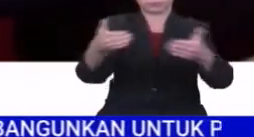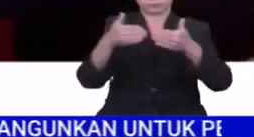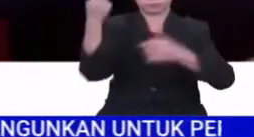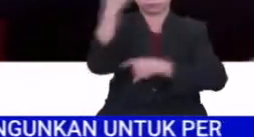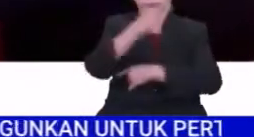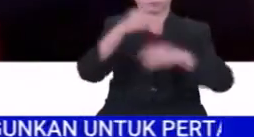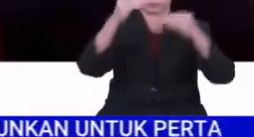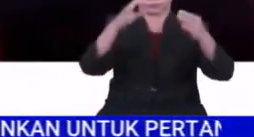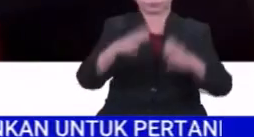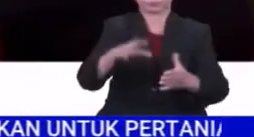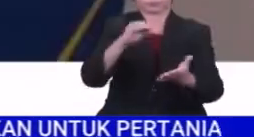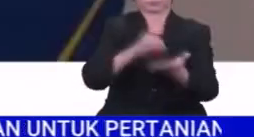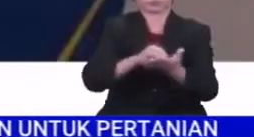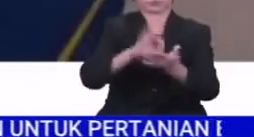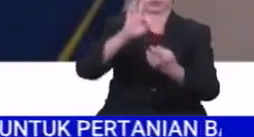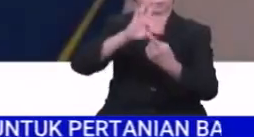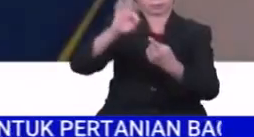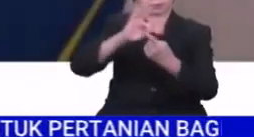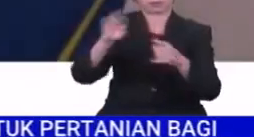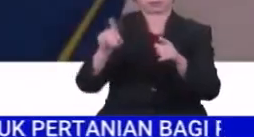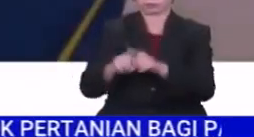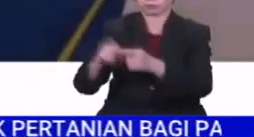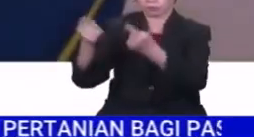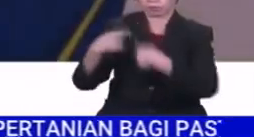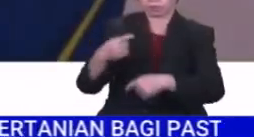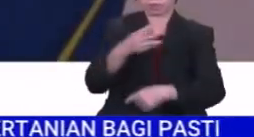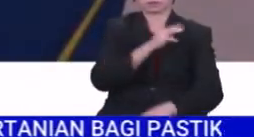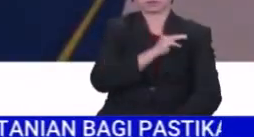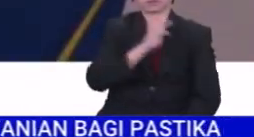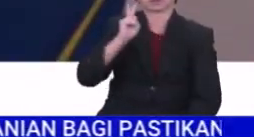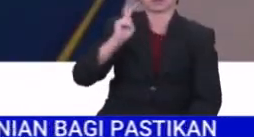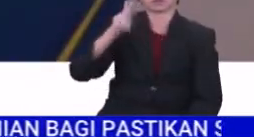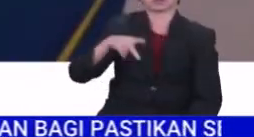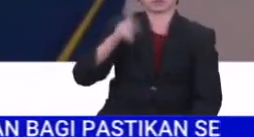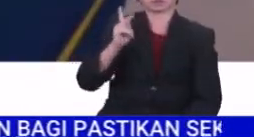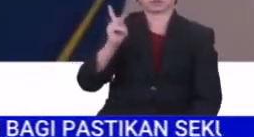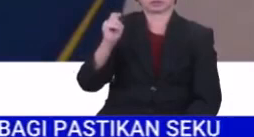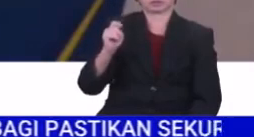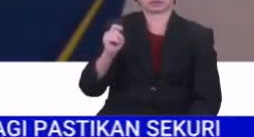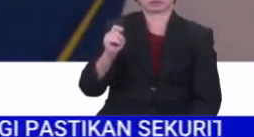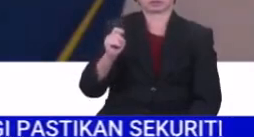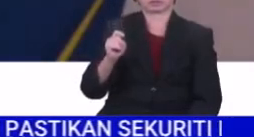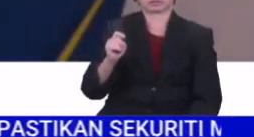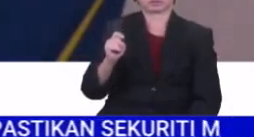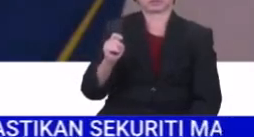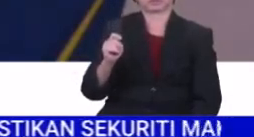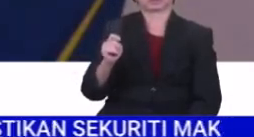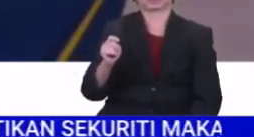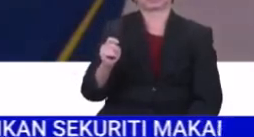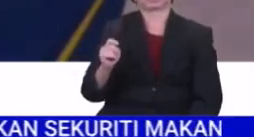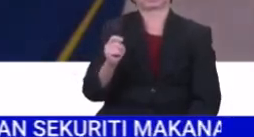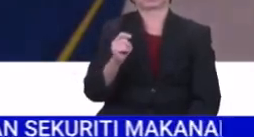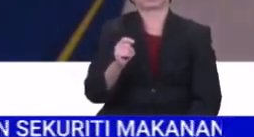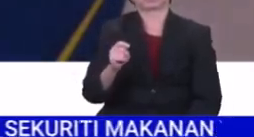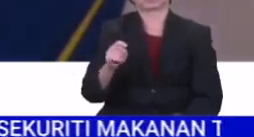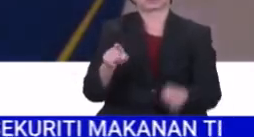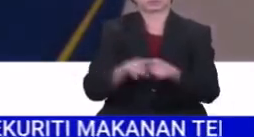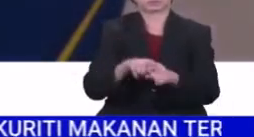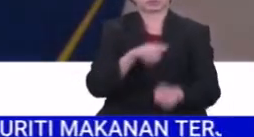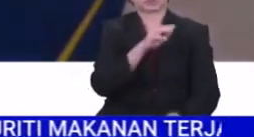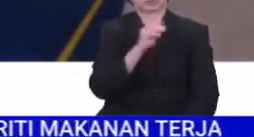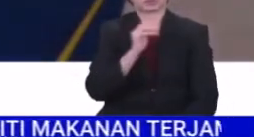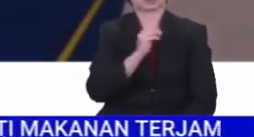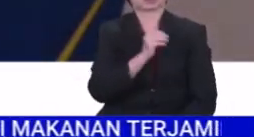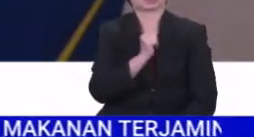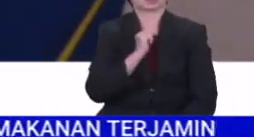hari guru di Tasik Glugur hadir sama menteri Perumahan dan kerajaan tempatan Datuk Sri Rizal mereka nine American merangkap ahli